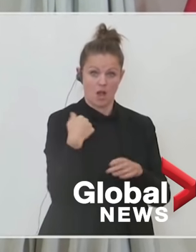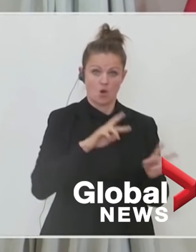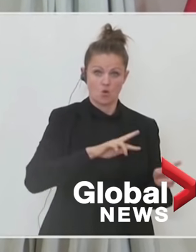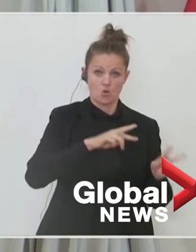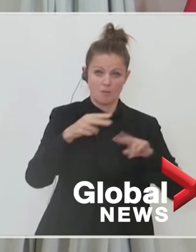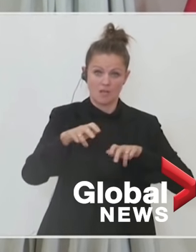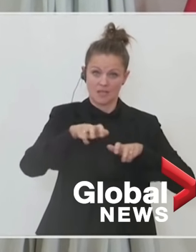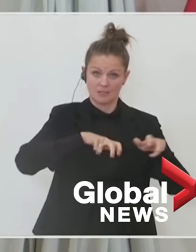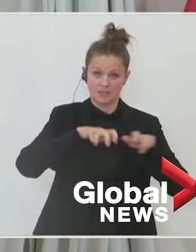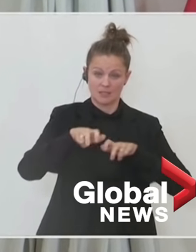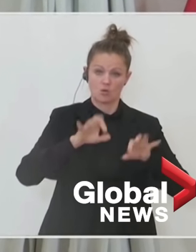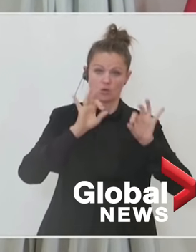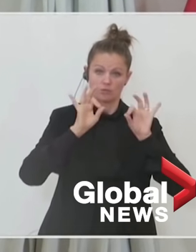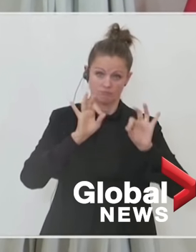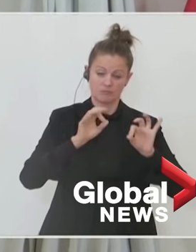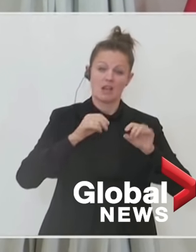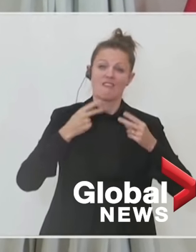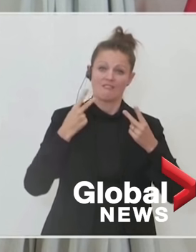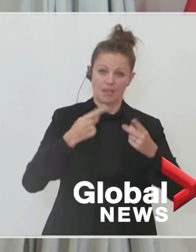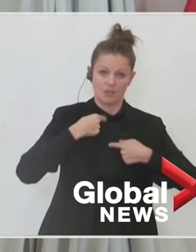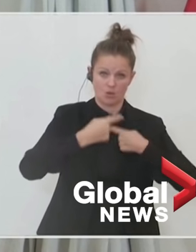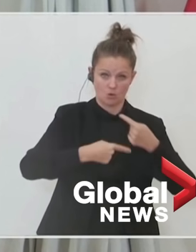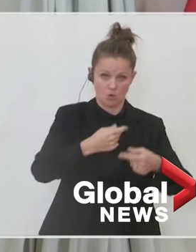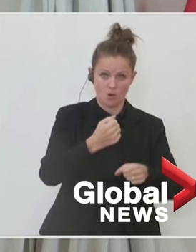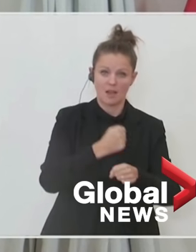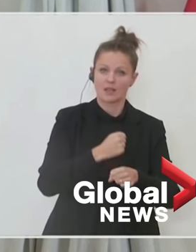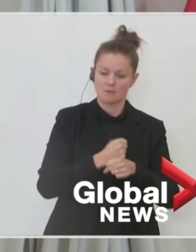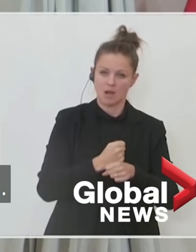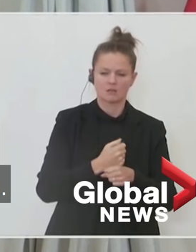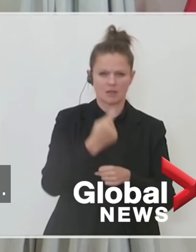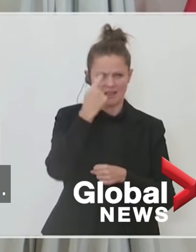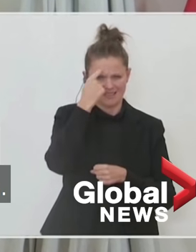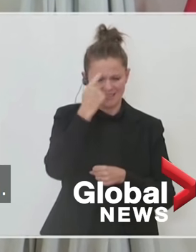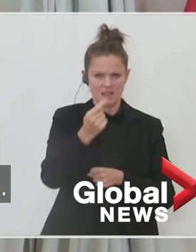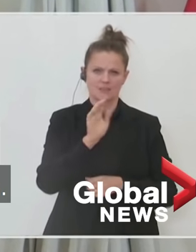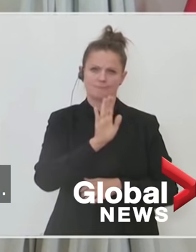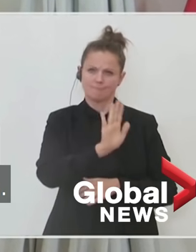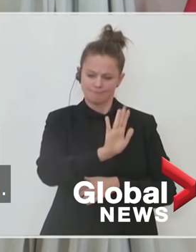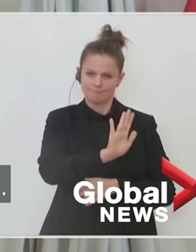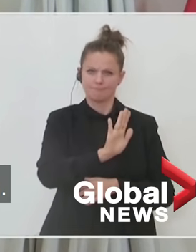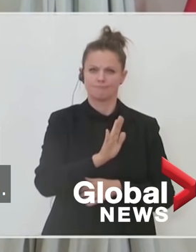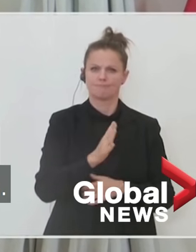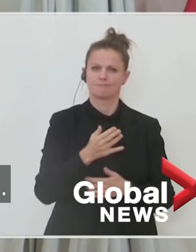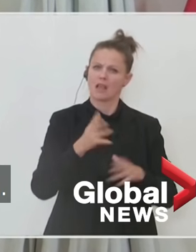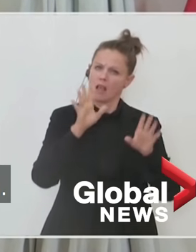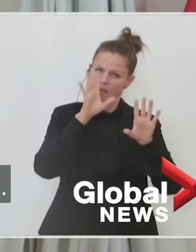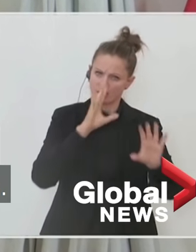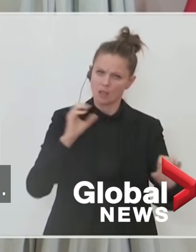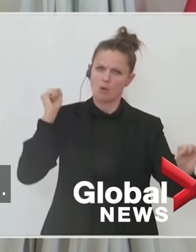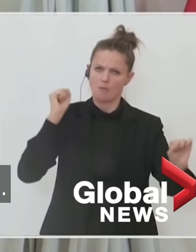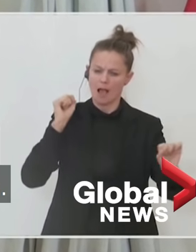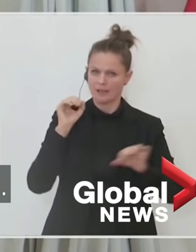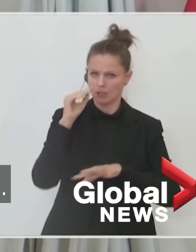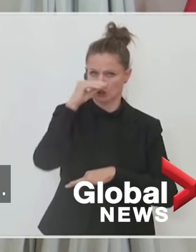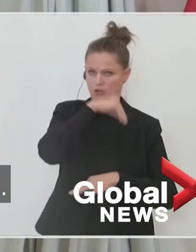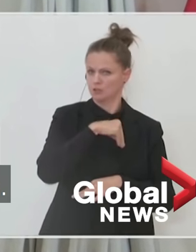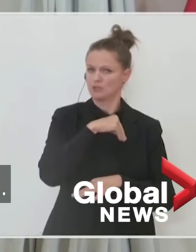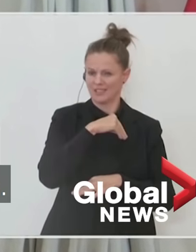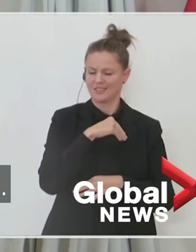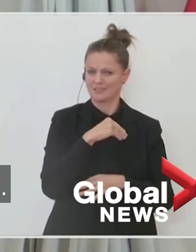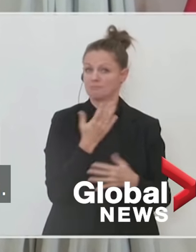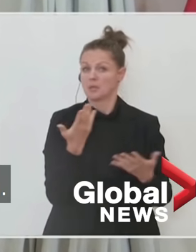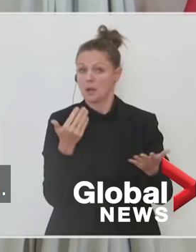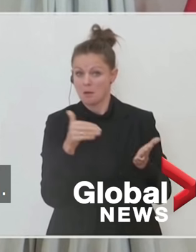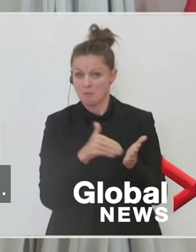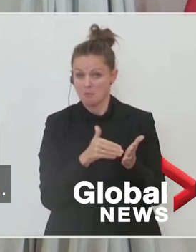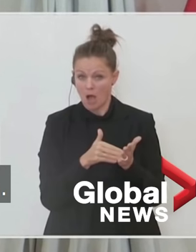wichtige Rolle eingenommen. Und ich glaube, er verfügt auch über das notwendige diplomatische Geschick, das es vielleicht